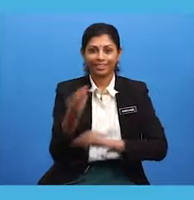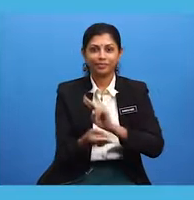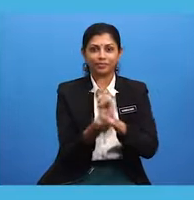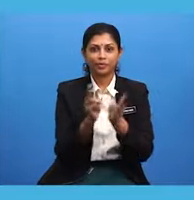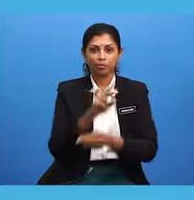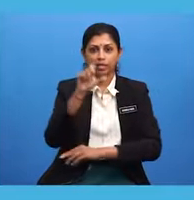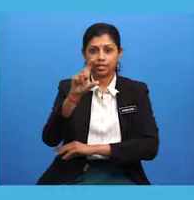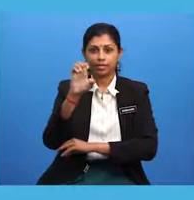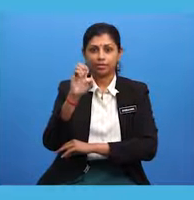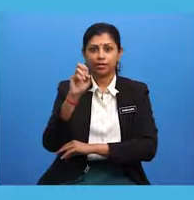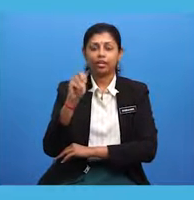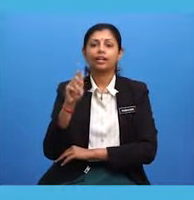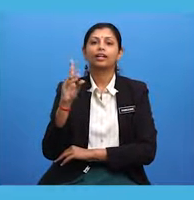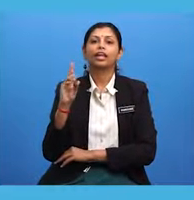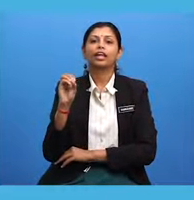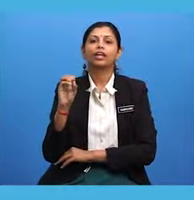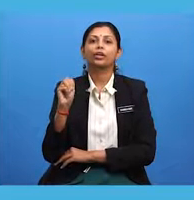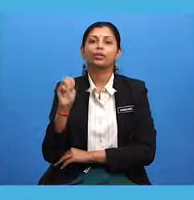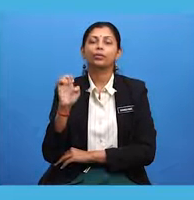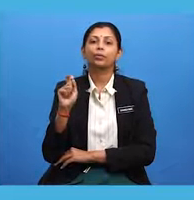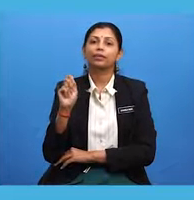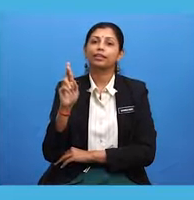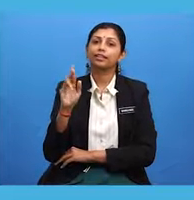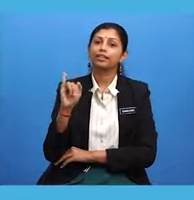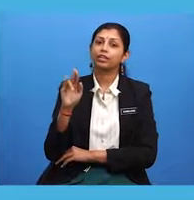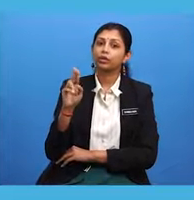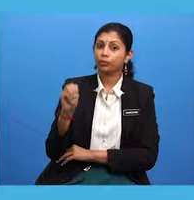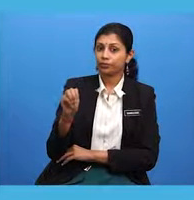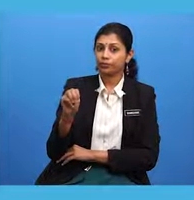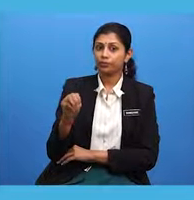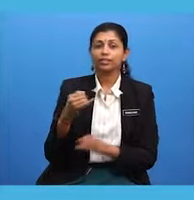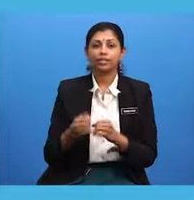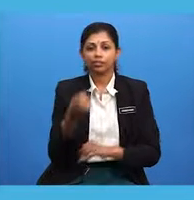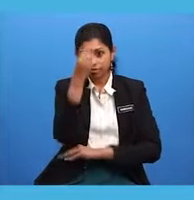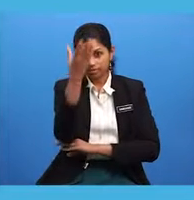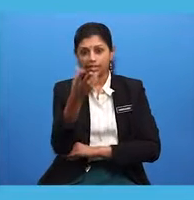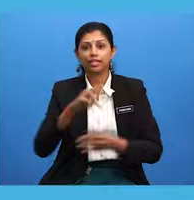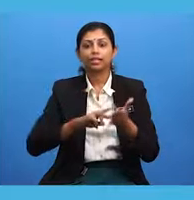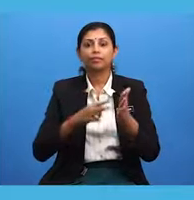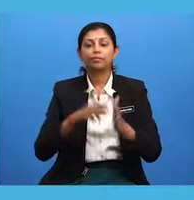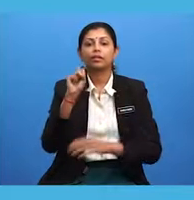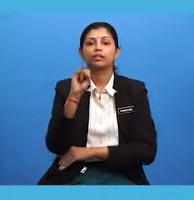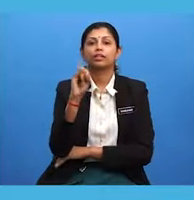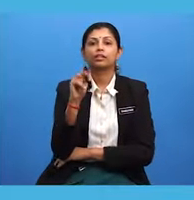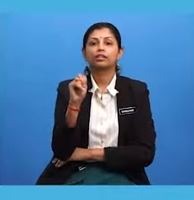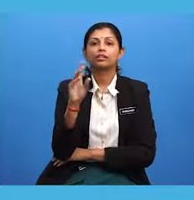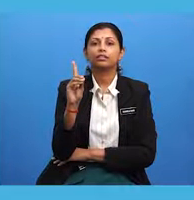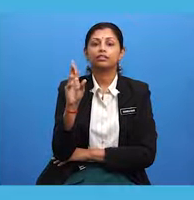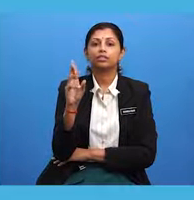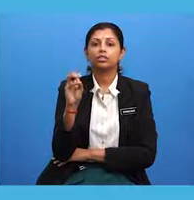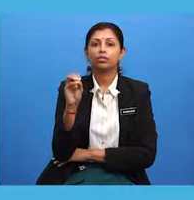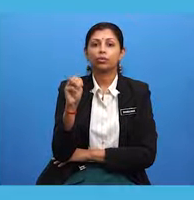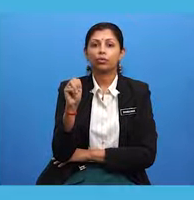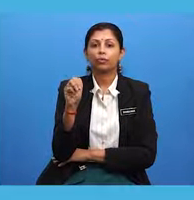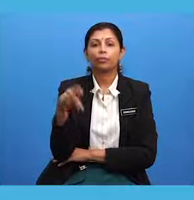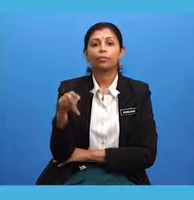endometrium. Yang keempat dan terakhir, menyatakan maksud sindrom prahaid